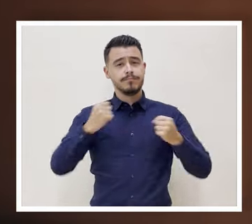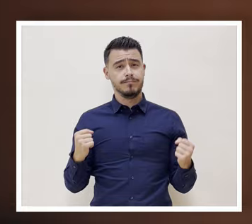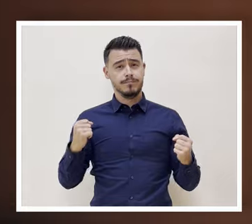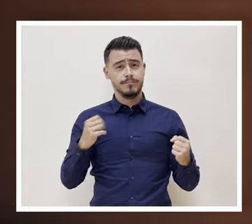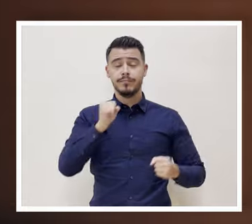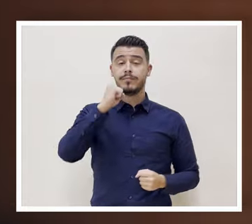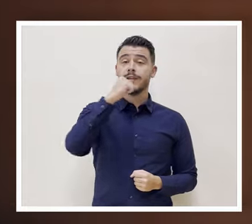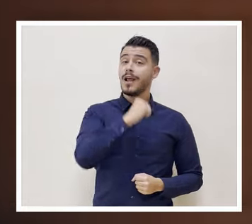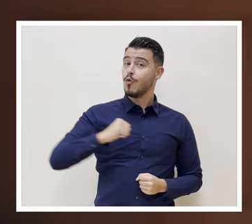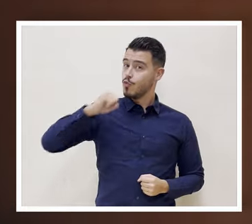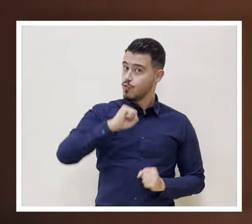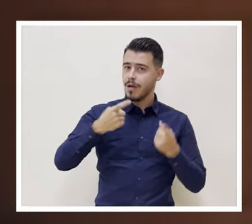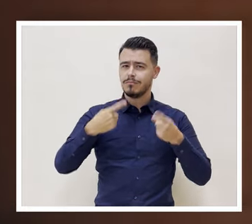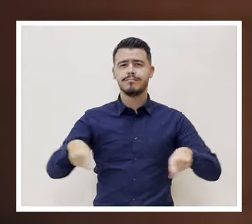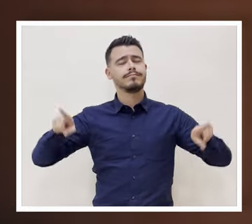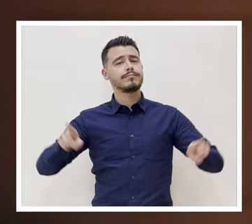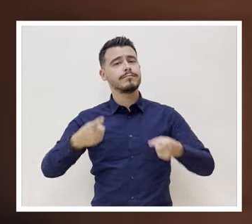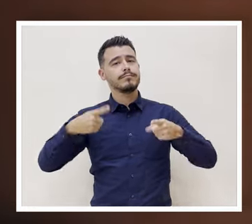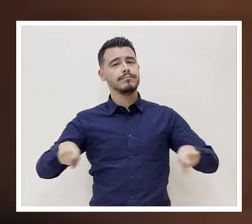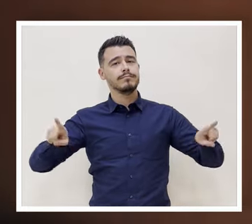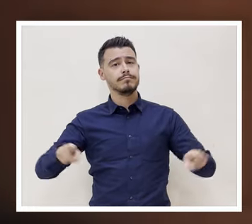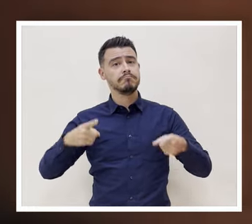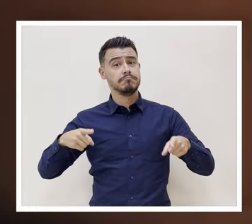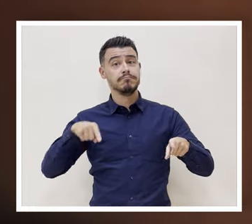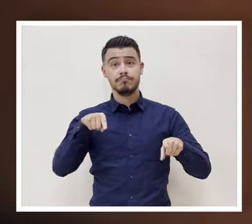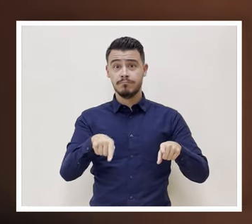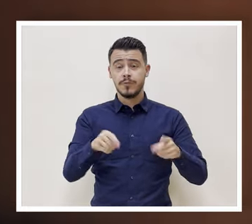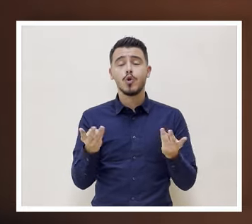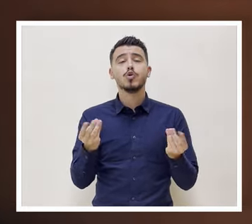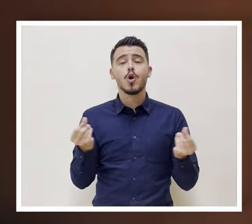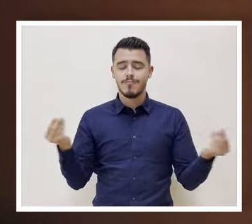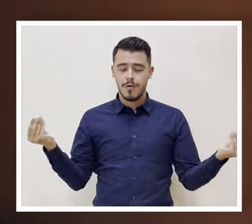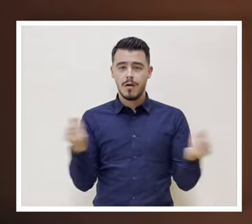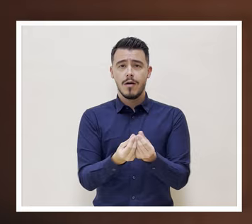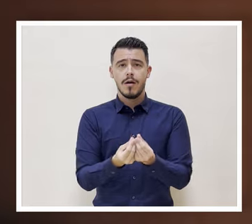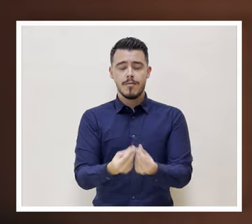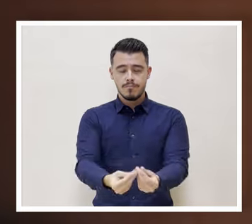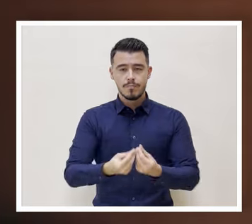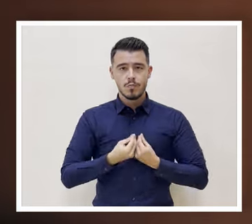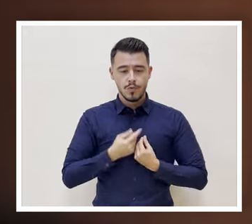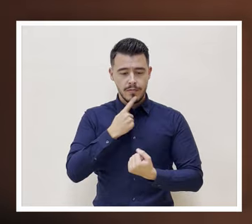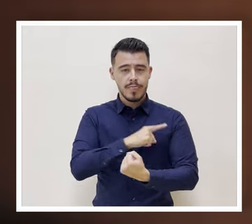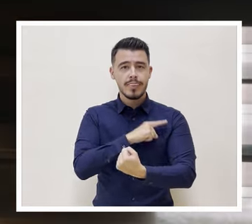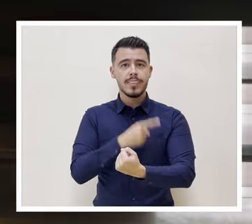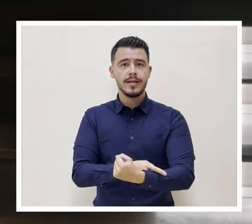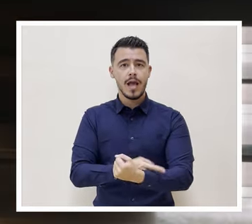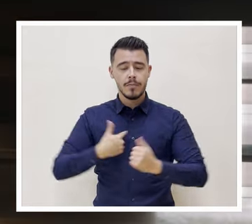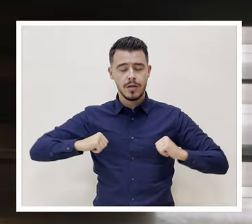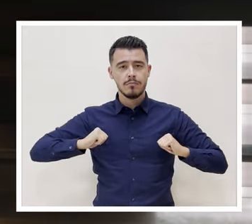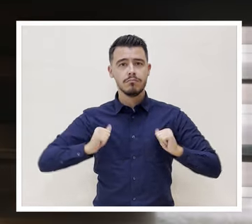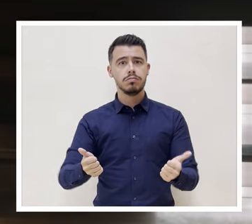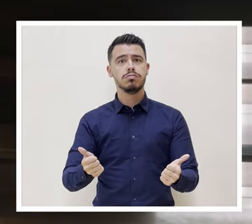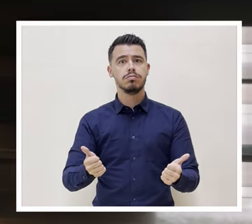Τραγούδια που με τη μελωδία και το σκοπό τους αποτελούν τα καταλληλότερα μέσα για την εμψύχωση ενός λαού και